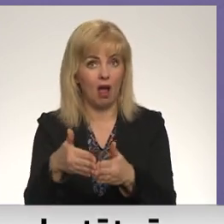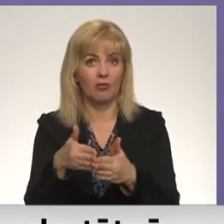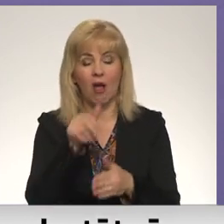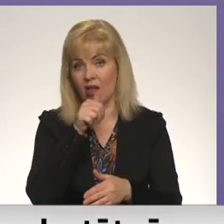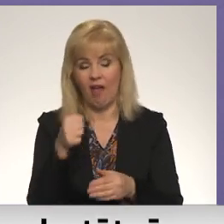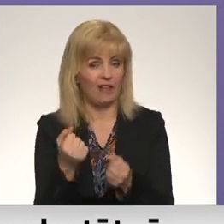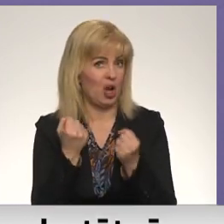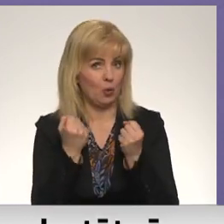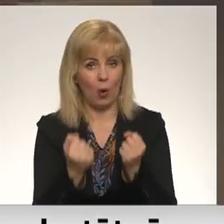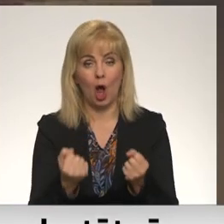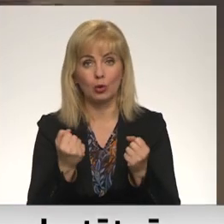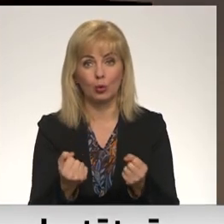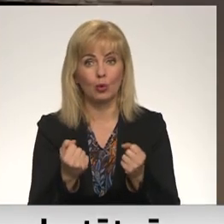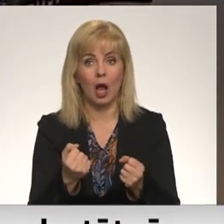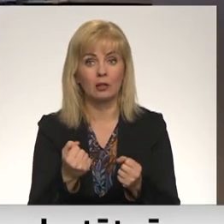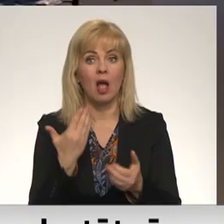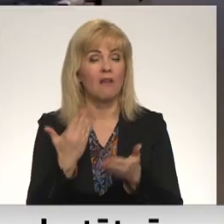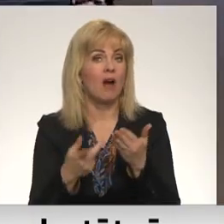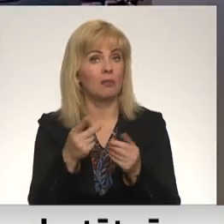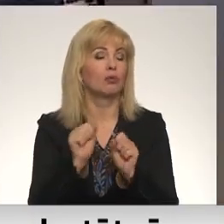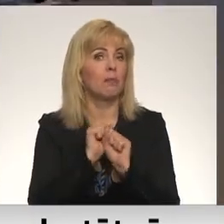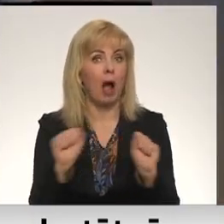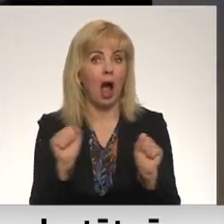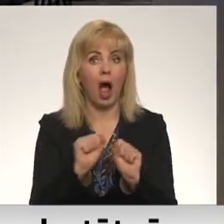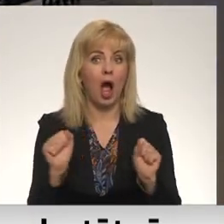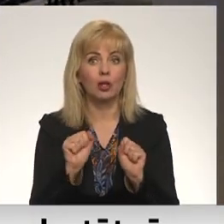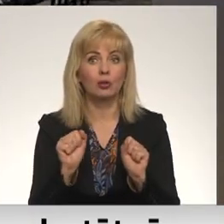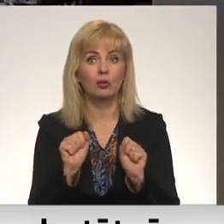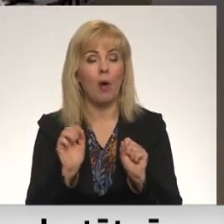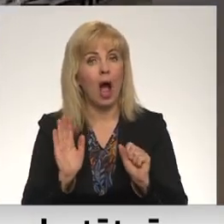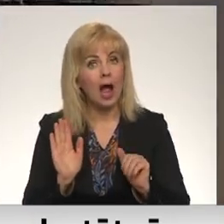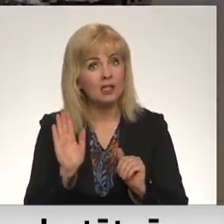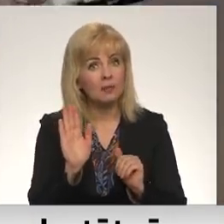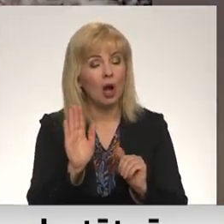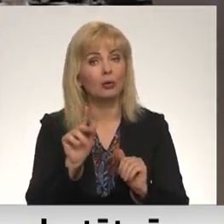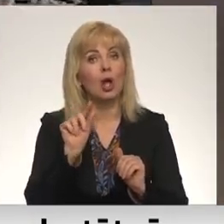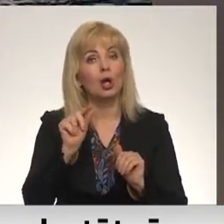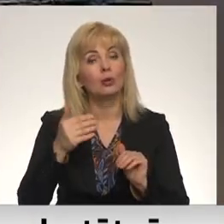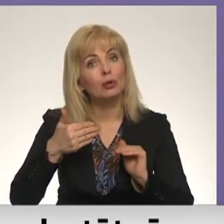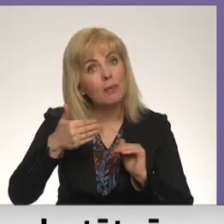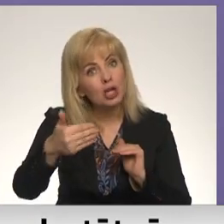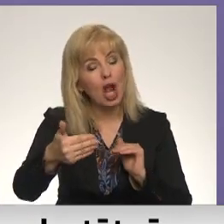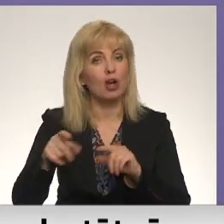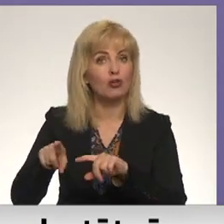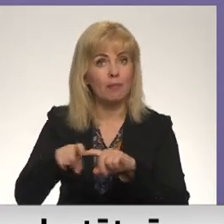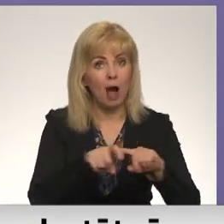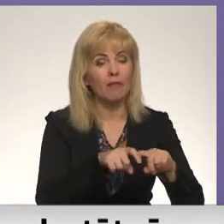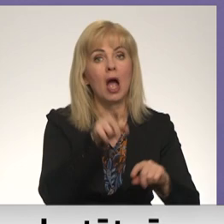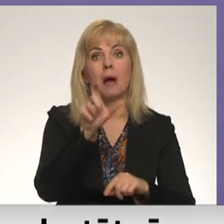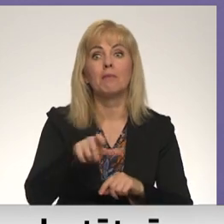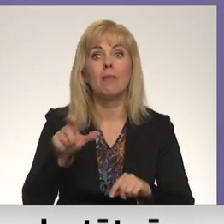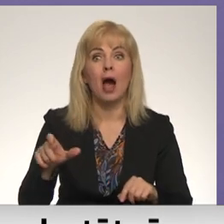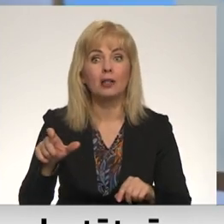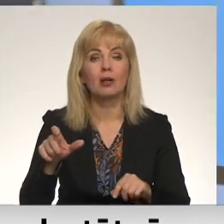noturēt? Nē. Tā kā pātri varbūt aizgāja tas velkons prom? Jā, viņam vajadzēja priekšgalu pavilkt vairāk. Pašažieri atir,